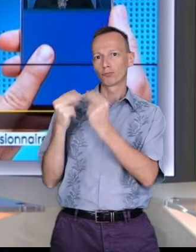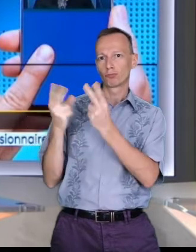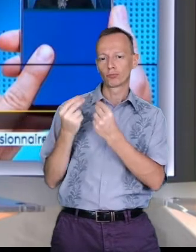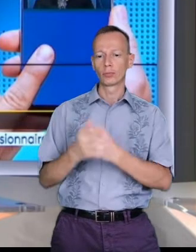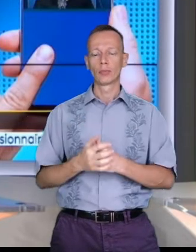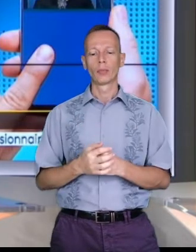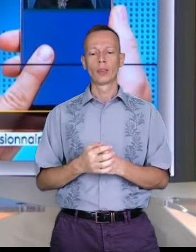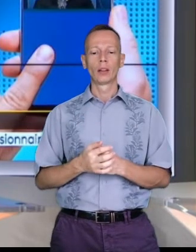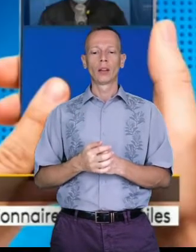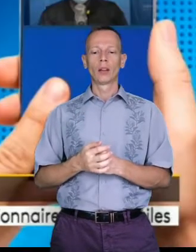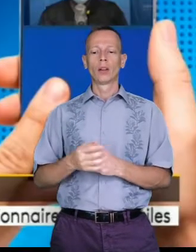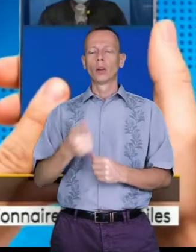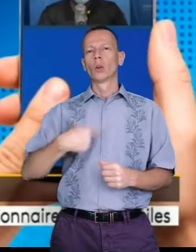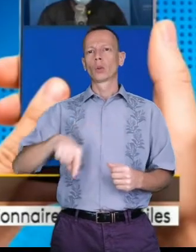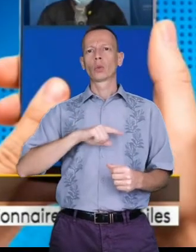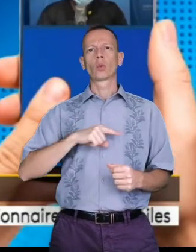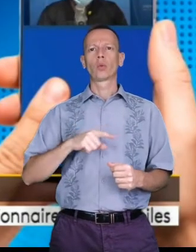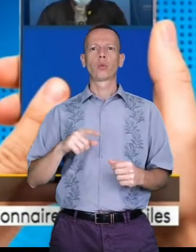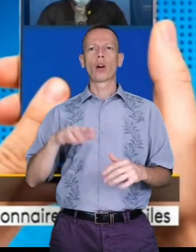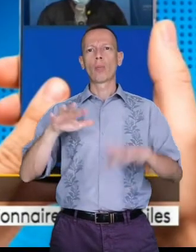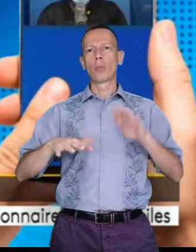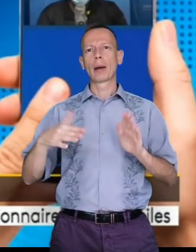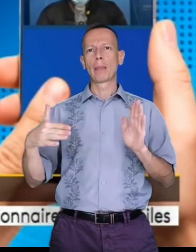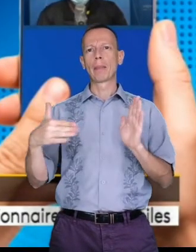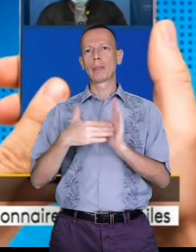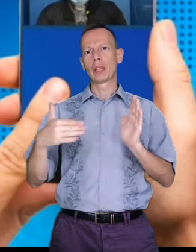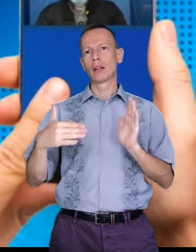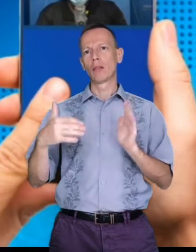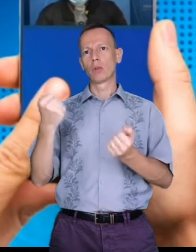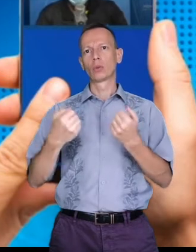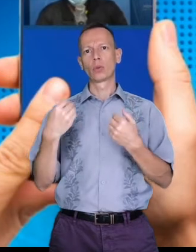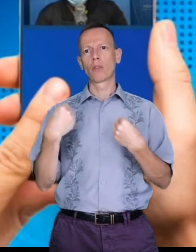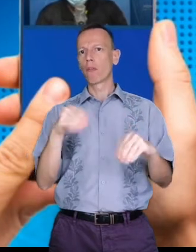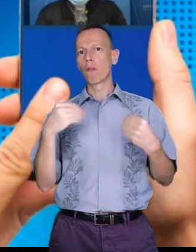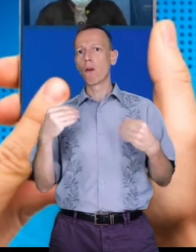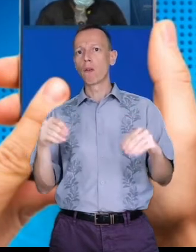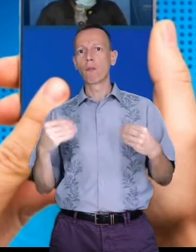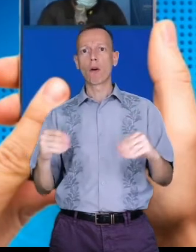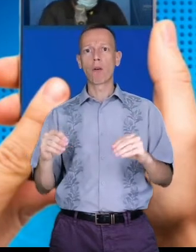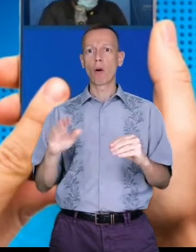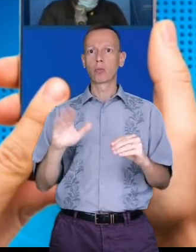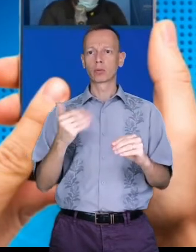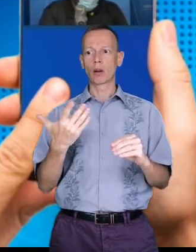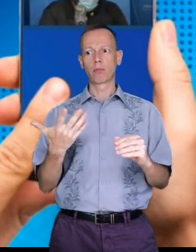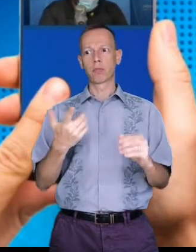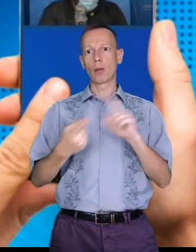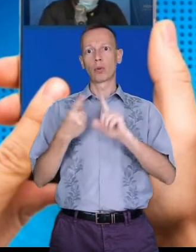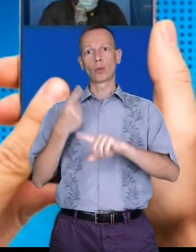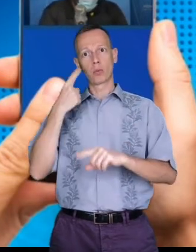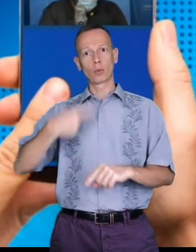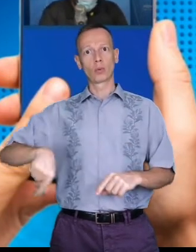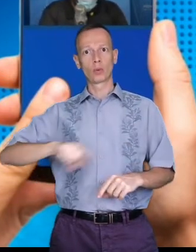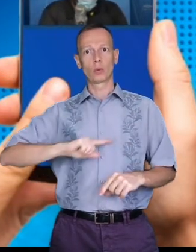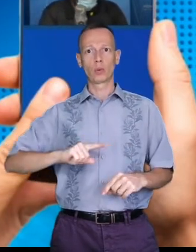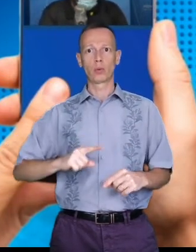Medanzi. Extrait. On vend à peu près 1000 véhicules sur le salon, 1 millier de véhicules, donc c'est